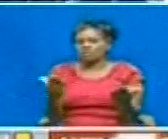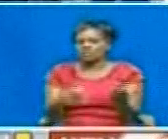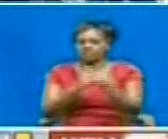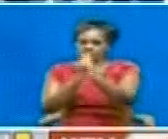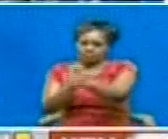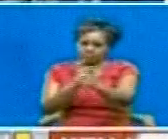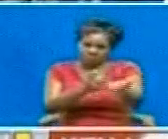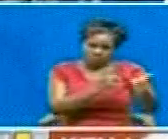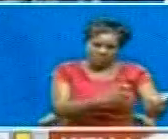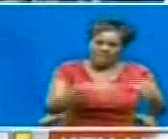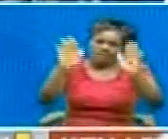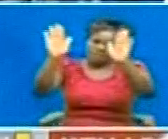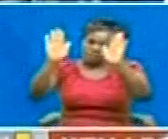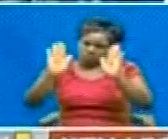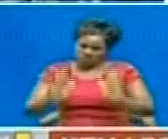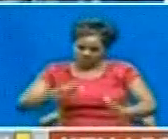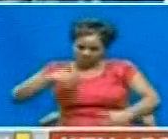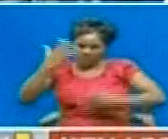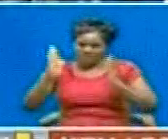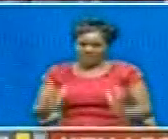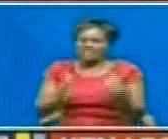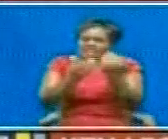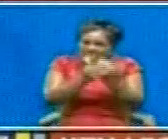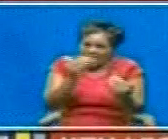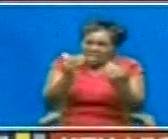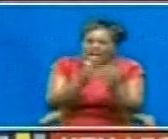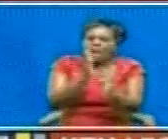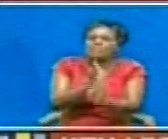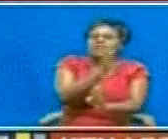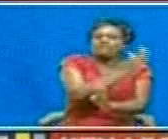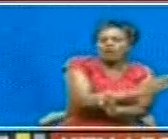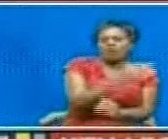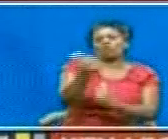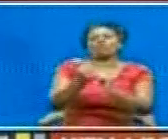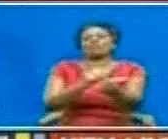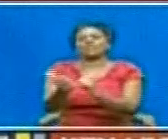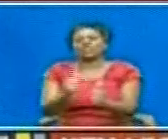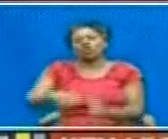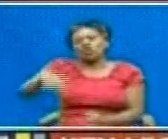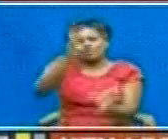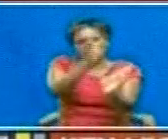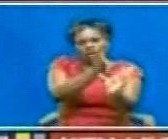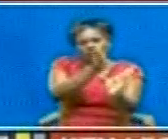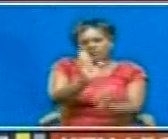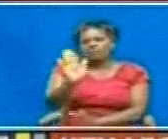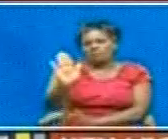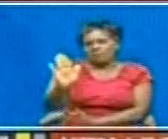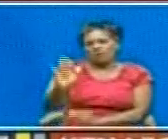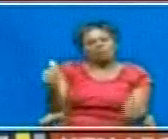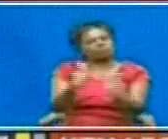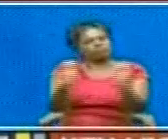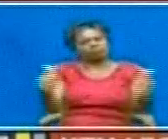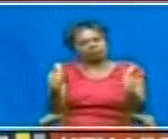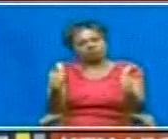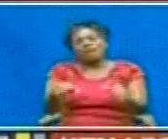talanta. Kwa hivyo ni muhimu hao wachezaji washughulikiwe kabla wajaingia kwenye mechi, ndio saikolojia yao iwe ile